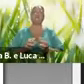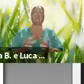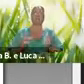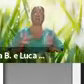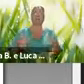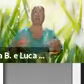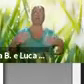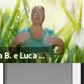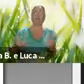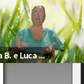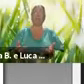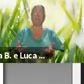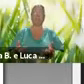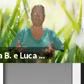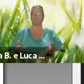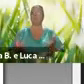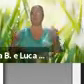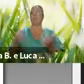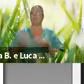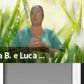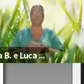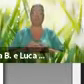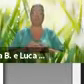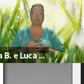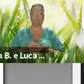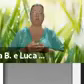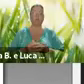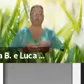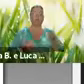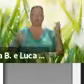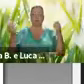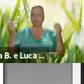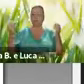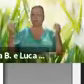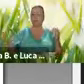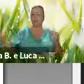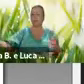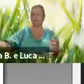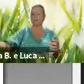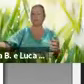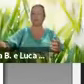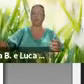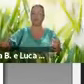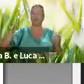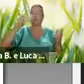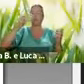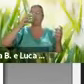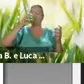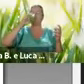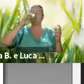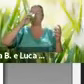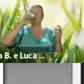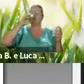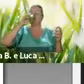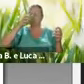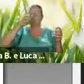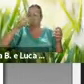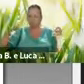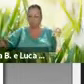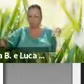qua, che dependendo, per esempio, è Florence Anton che fa la pittura medianica, no? Lui,